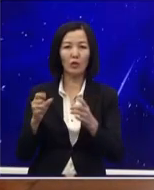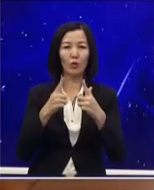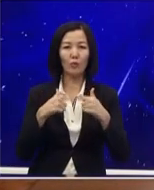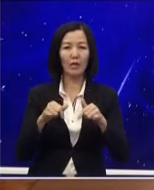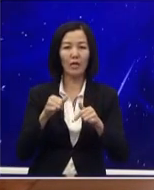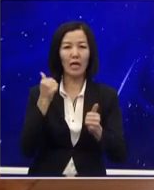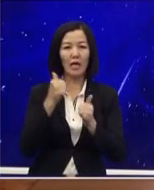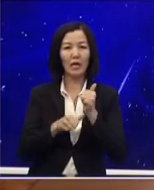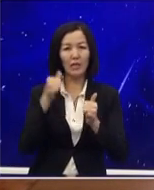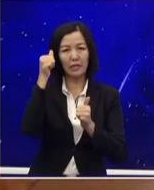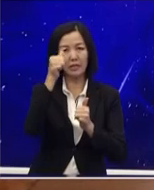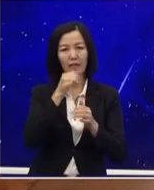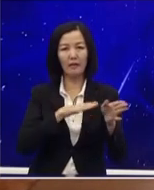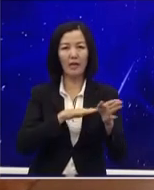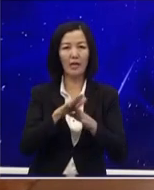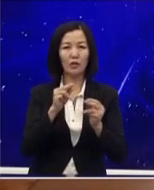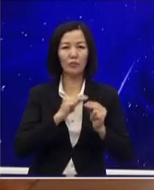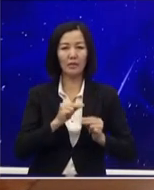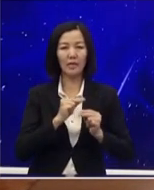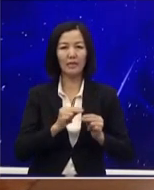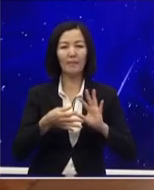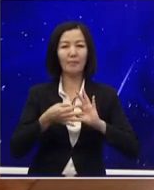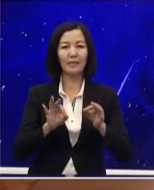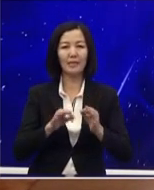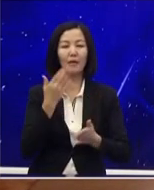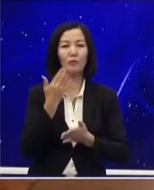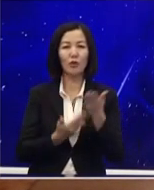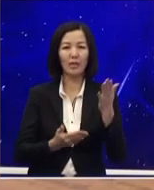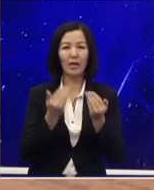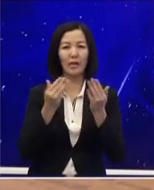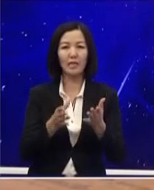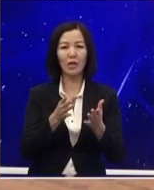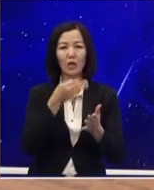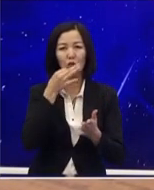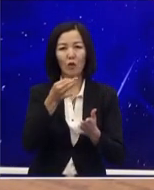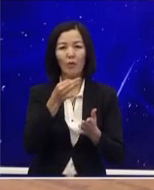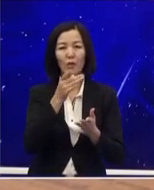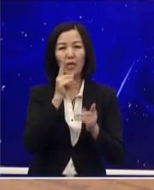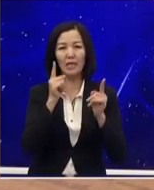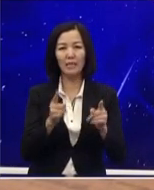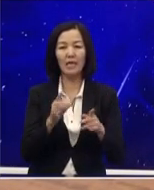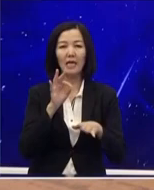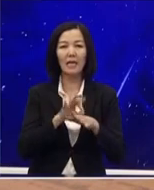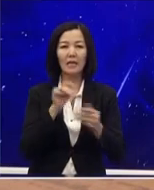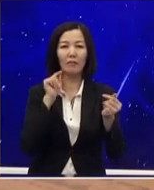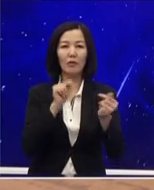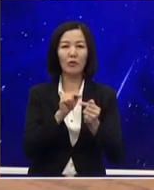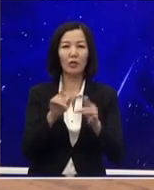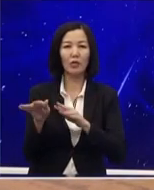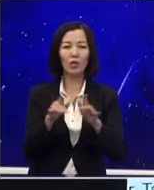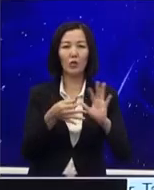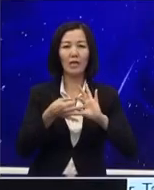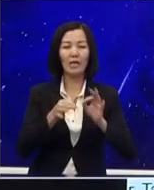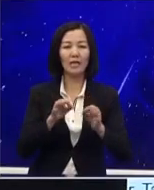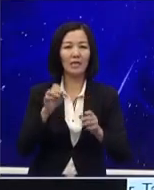сақтау ұйымдарына жыл басынан атқарылған жұмысты бір пысықтап шықты. Қазіргі жауапты кезең індетпен күрестегі